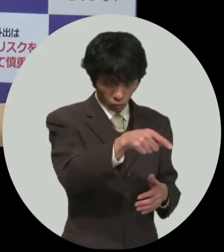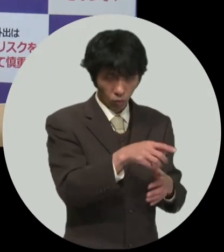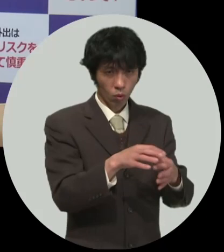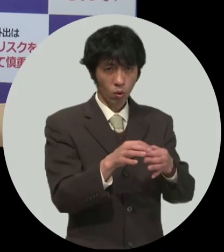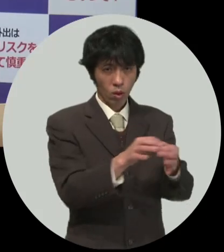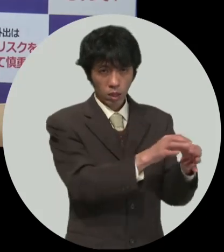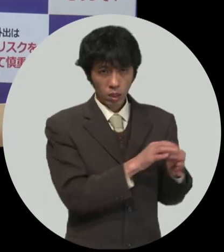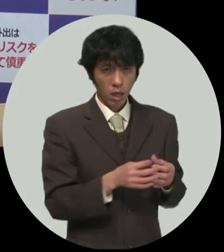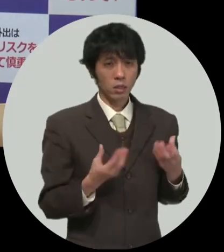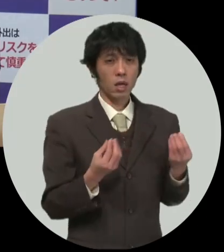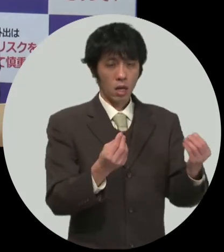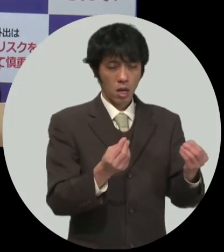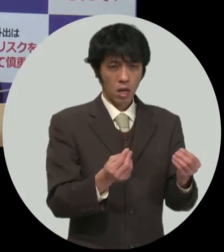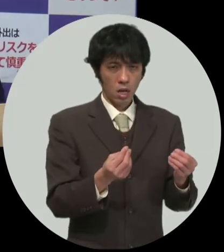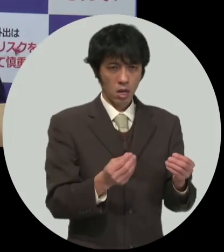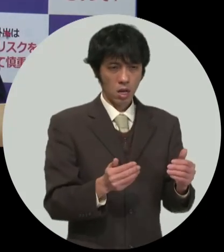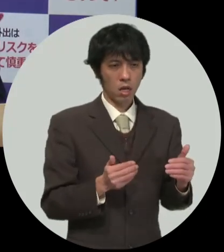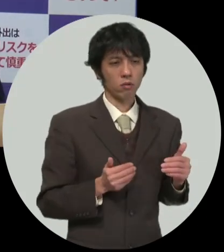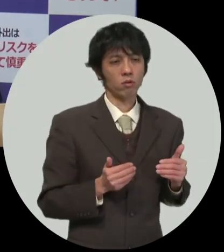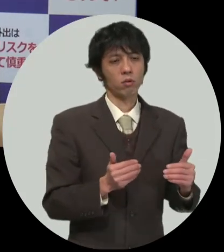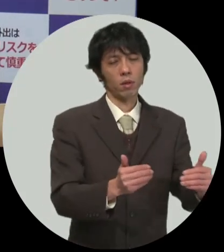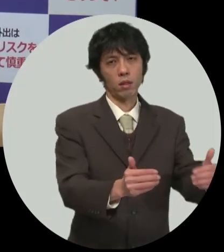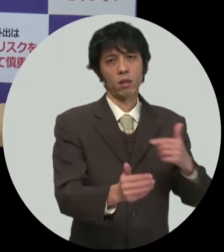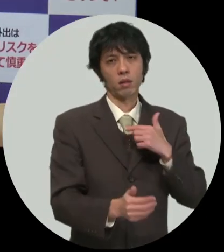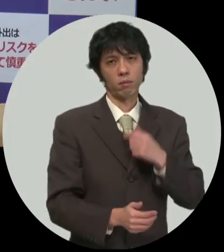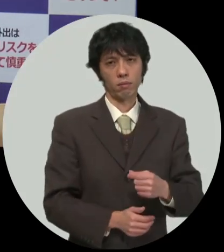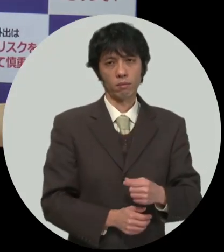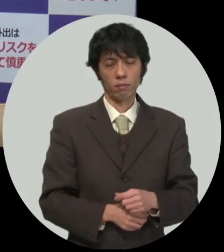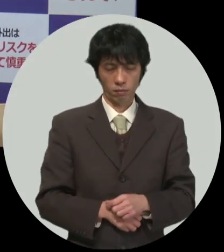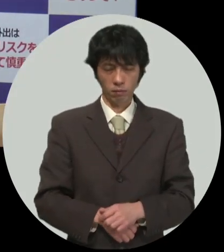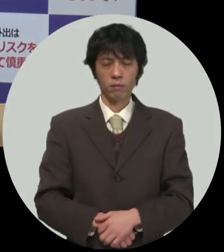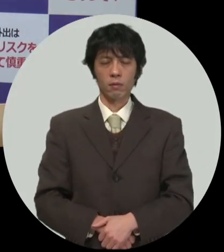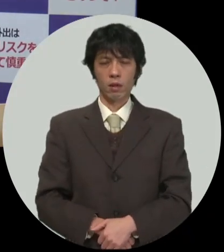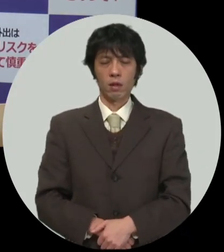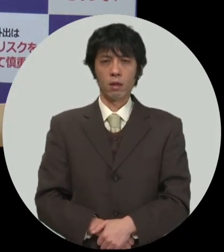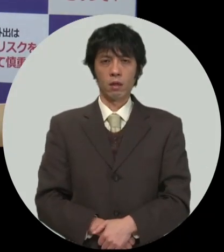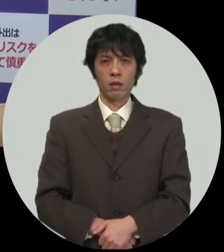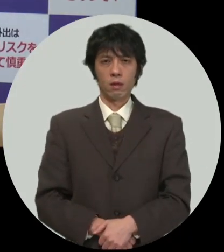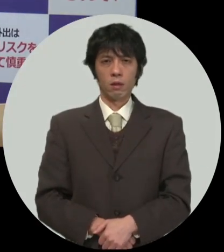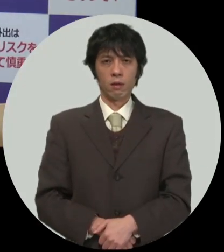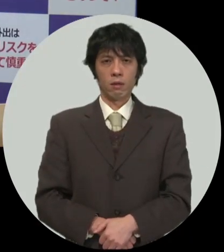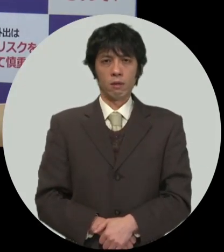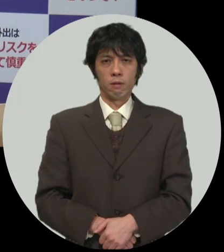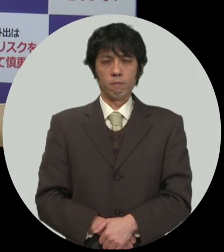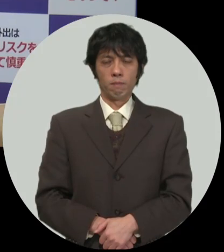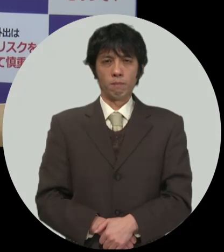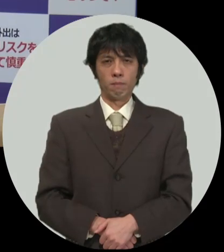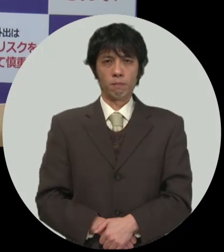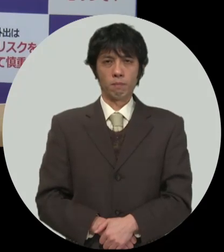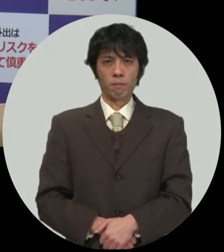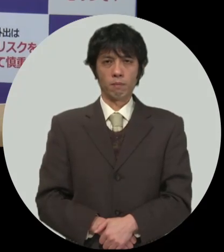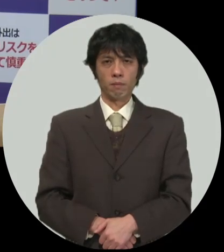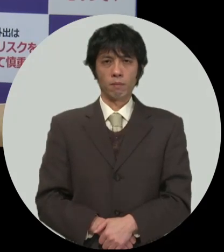備を進めておくということに着手をしたいというふうに思っております。それから